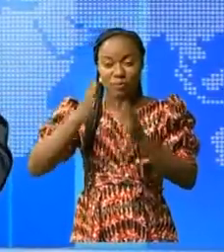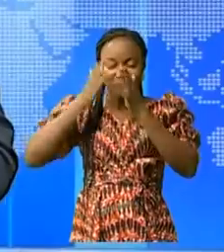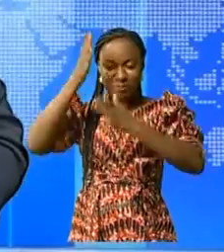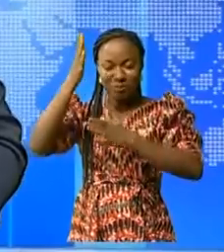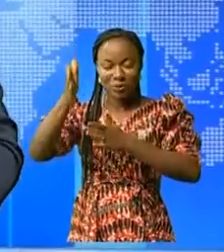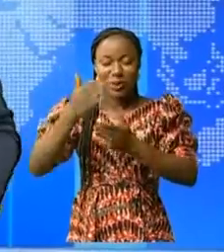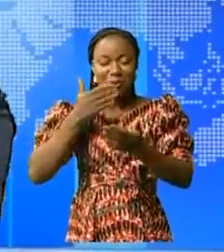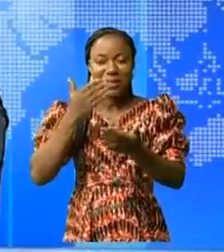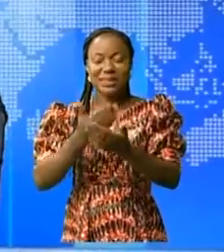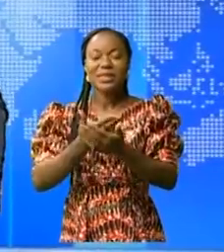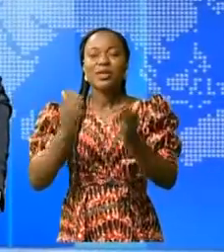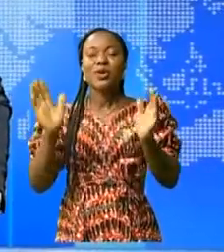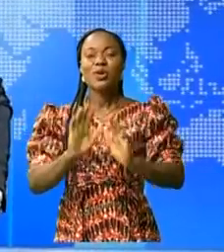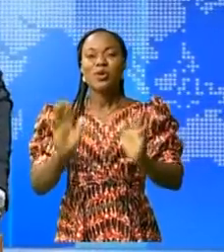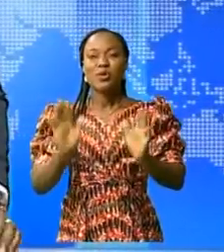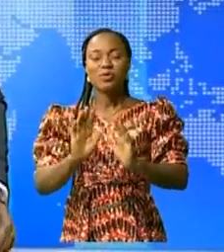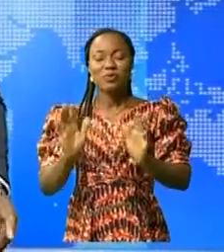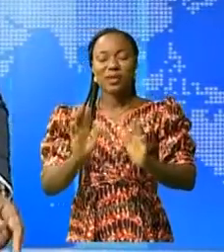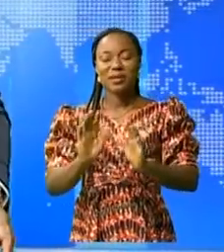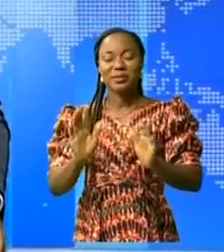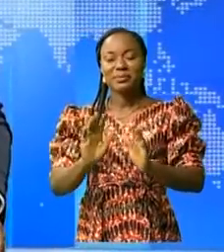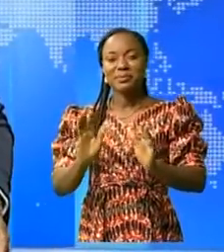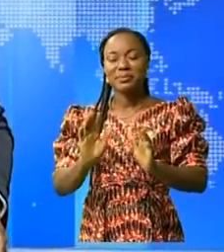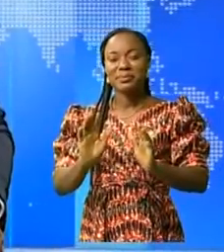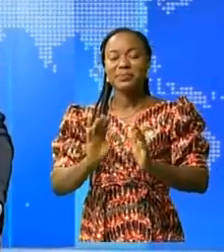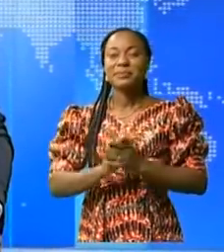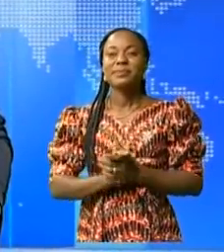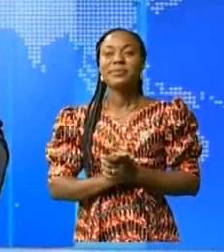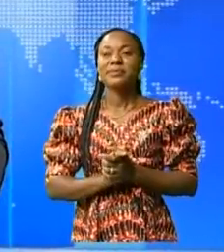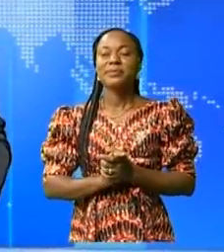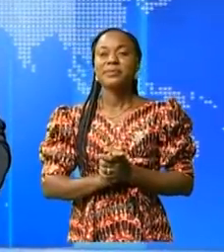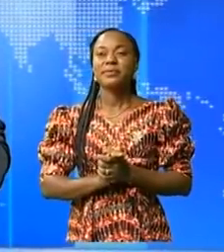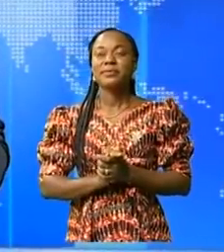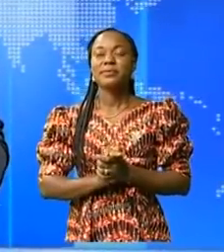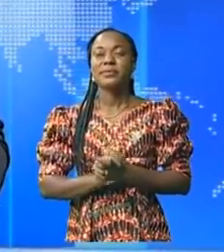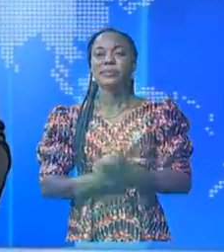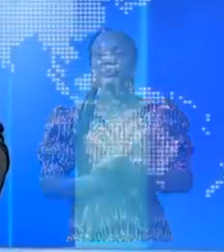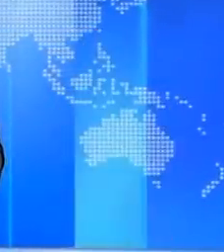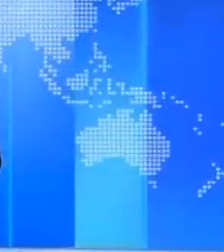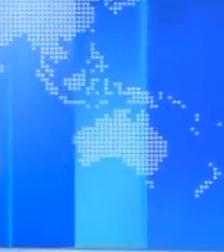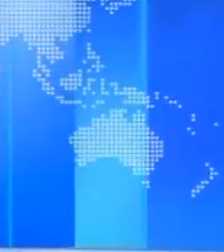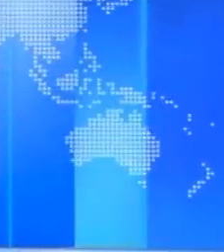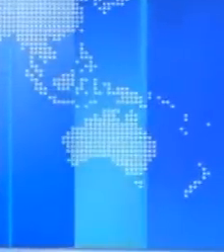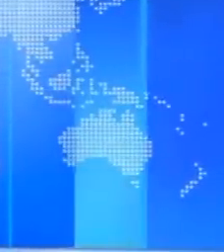descendra nyangi tabou d'ici là portez vous bien que très bon programme et pour voir